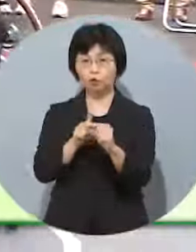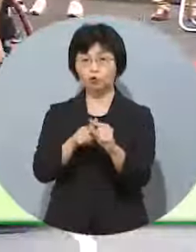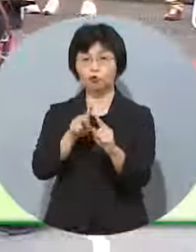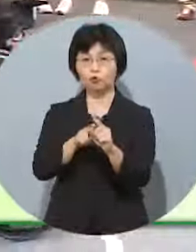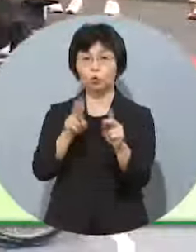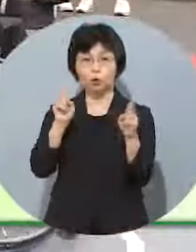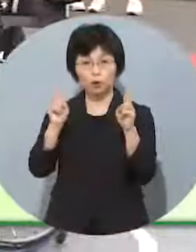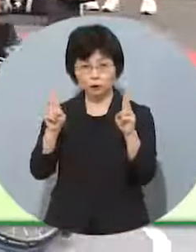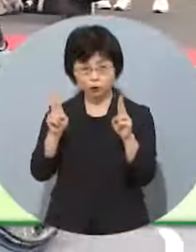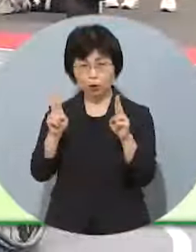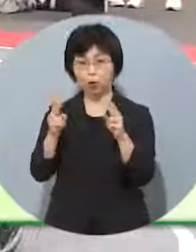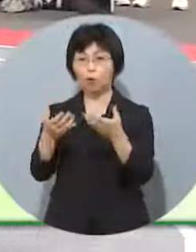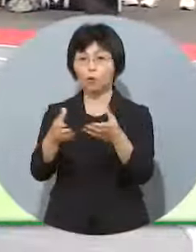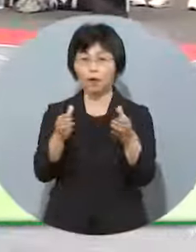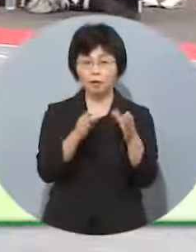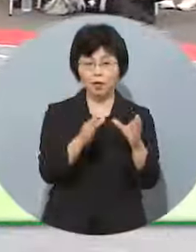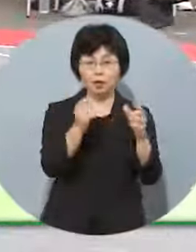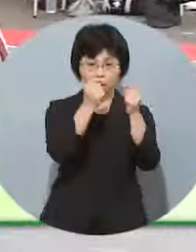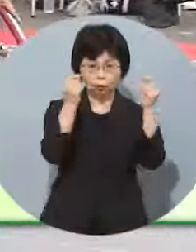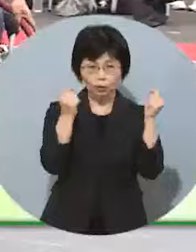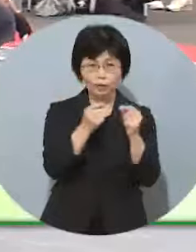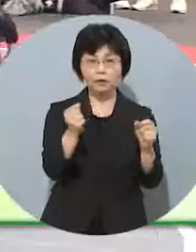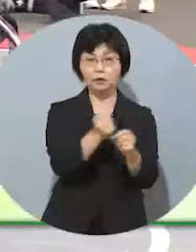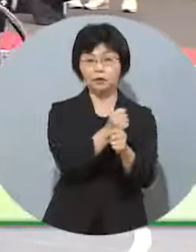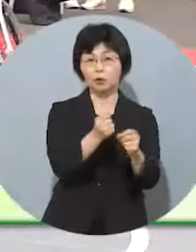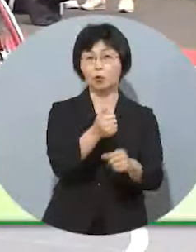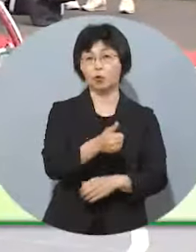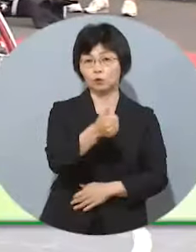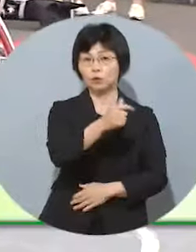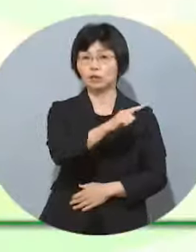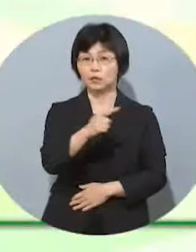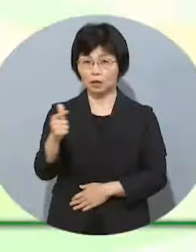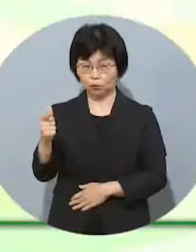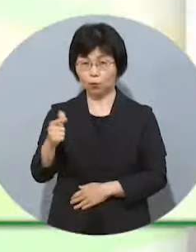や団体、個人事業主などです。